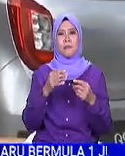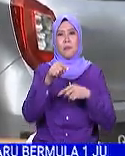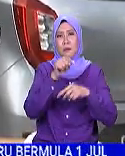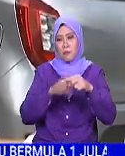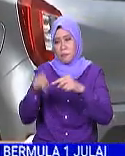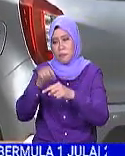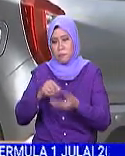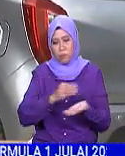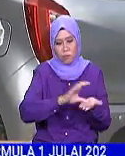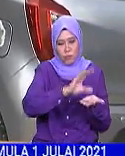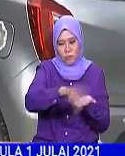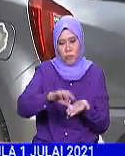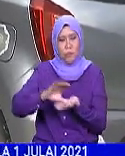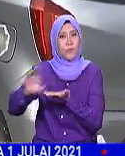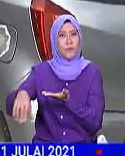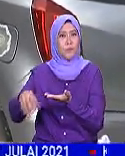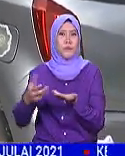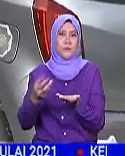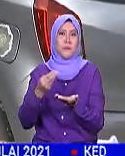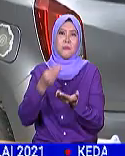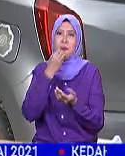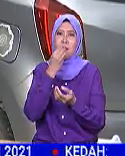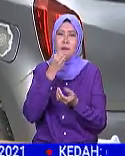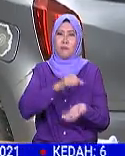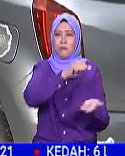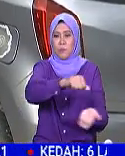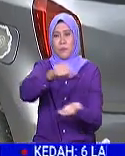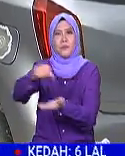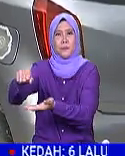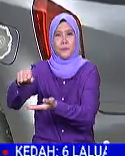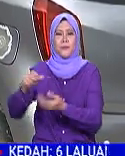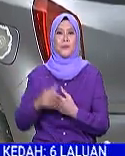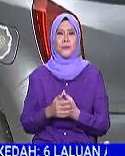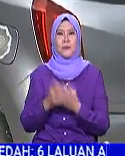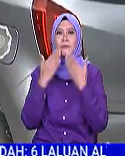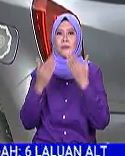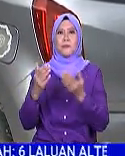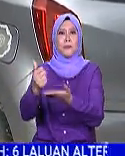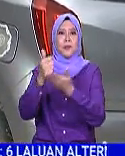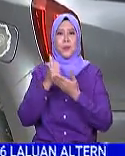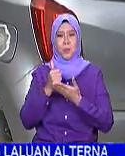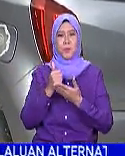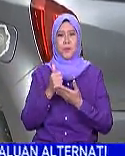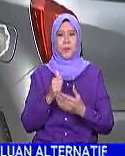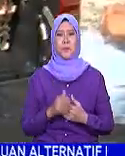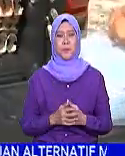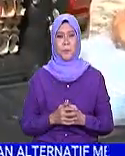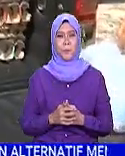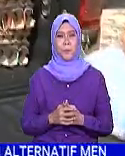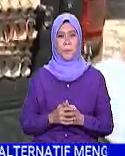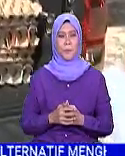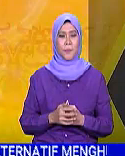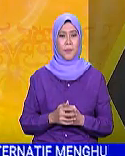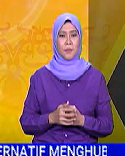Anda Saudara eschoda anda bekerja bagi sama depan setelah udah mantau kitai udah cukup manehna